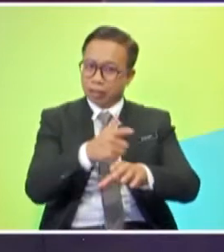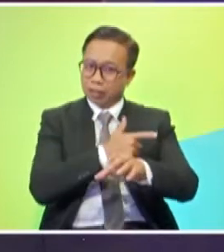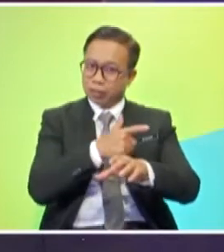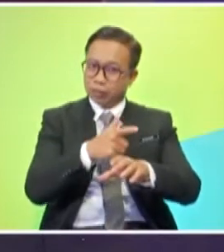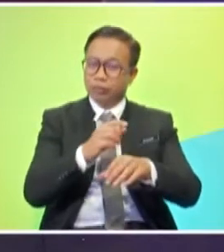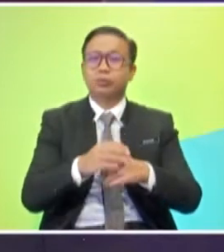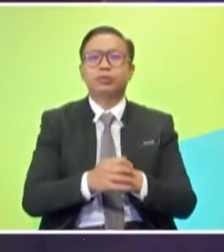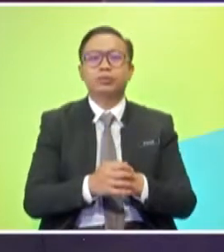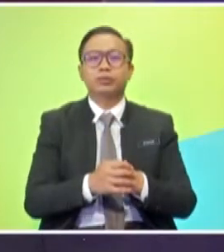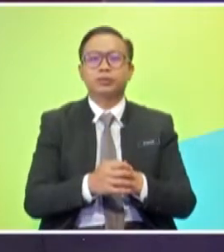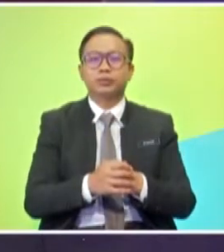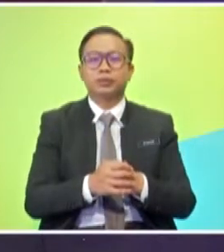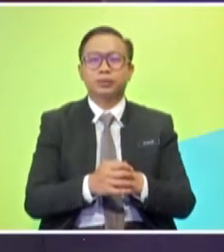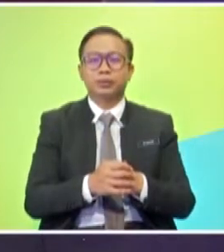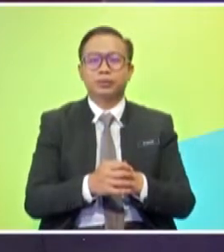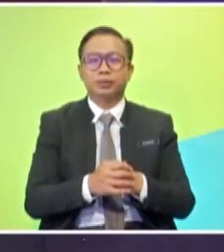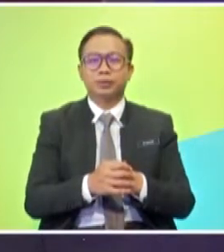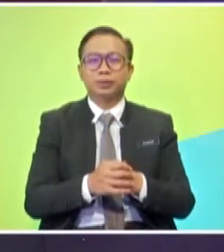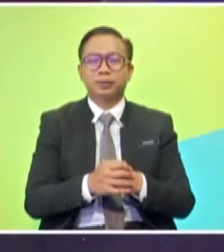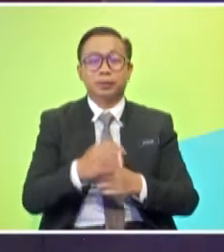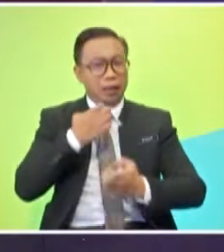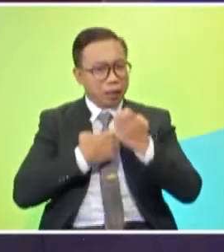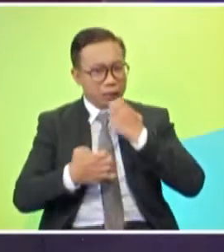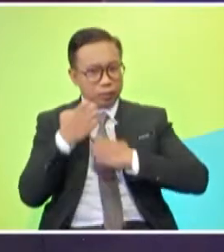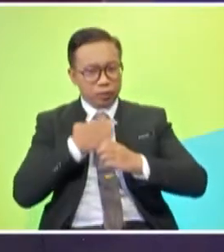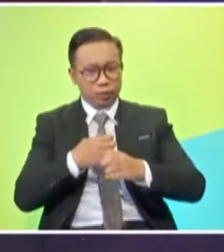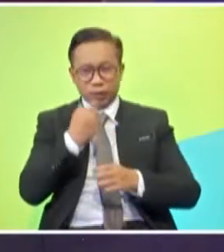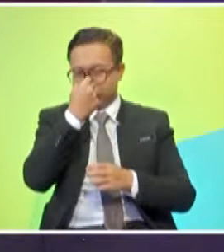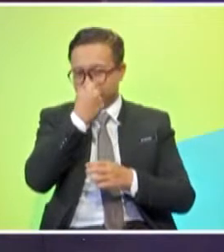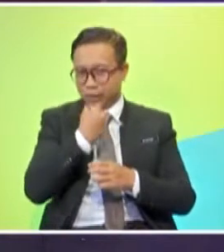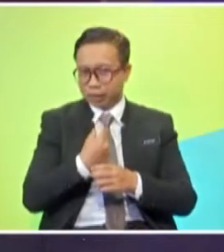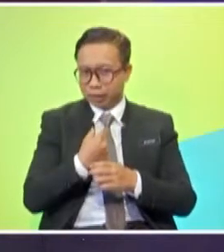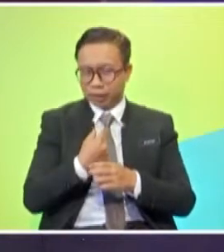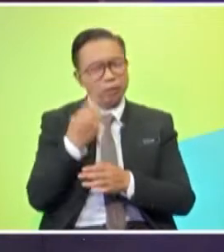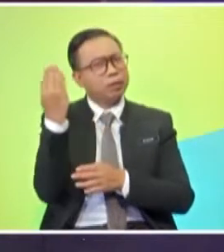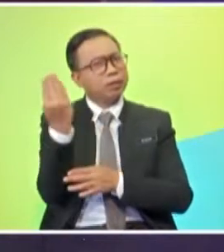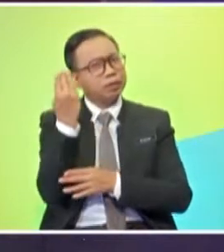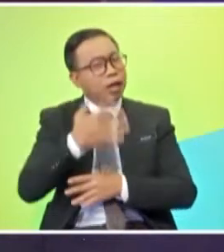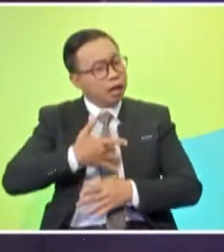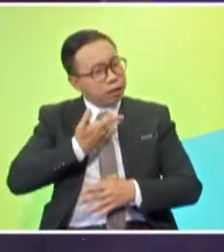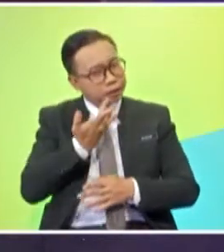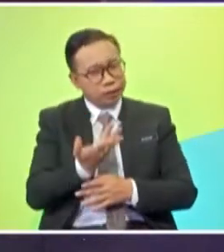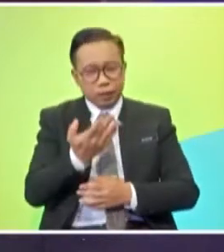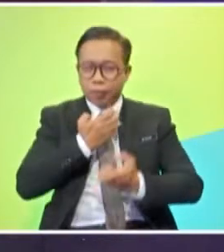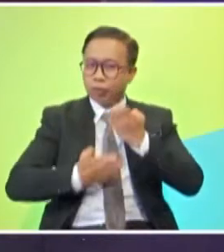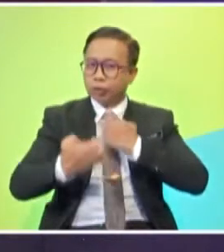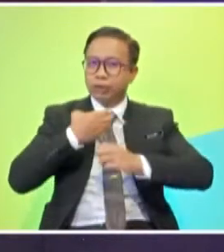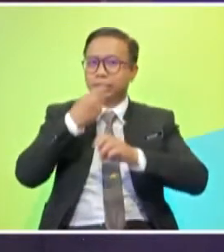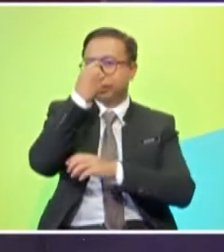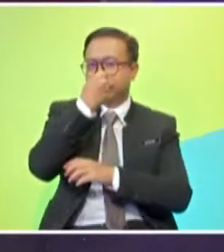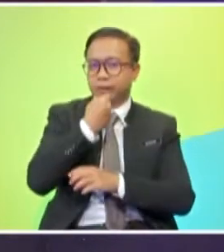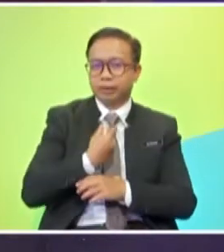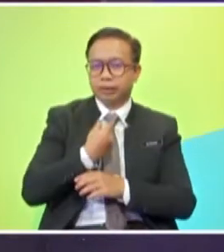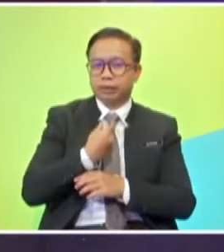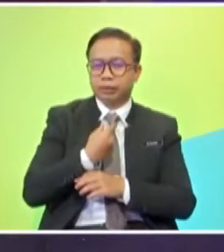juga bersimpati inilah emosi sedih menatap Fizi Rose emosi kita sedih ke